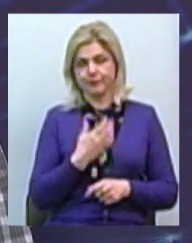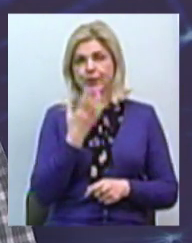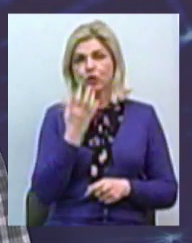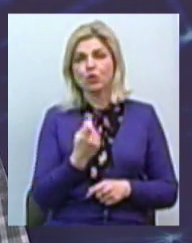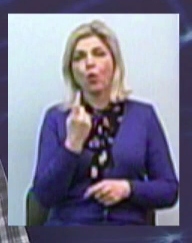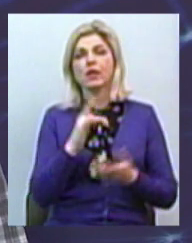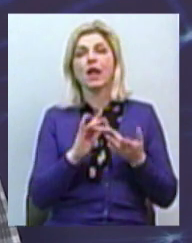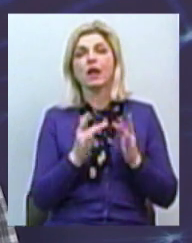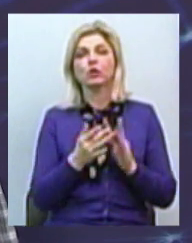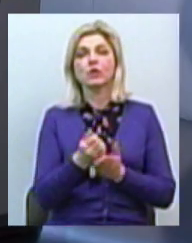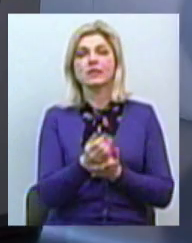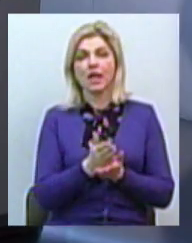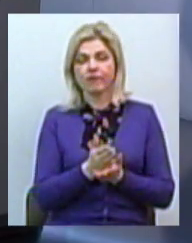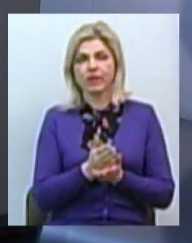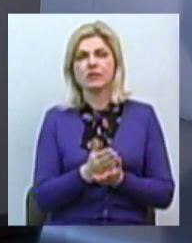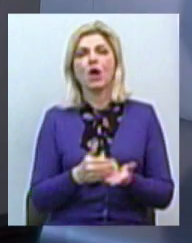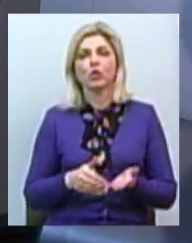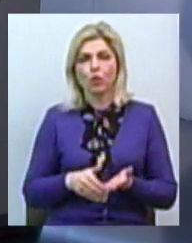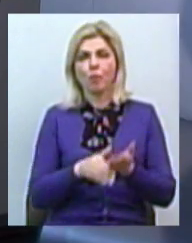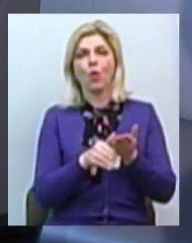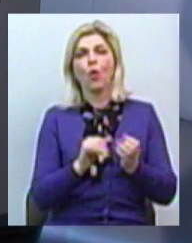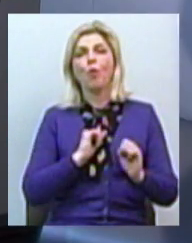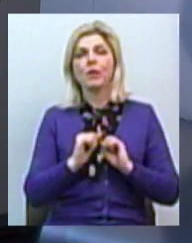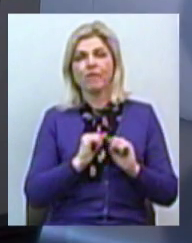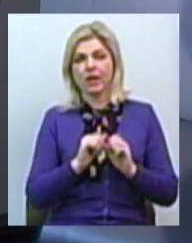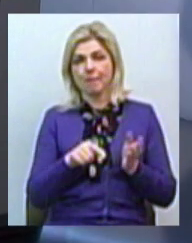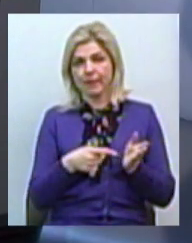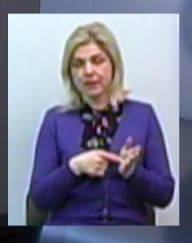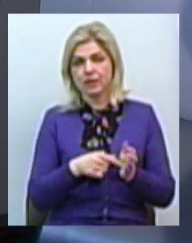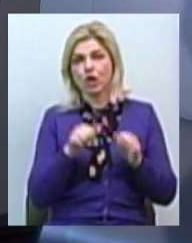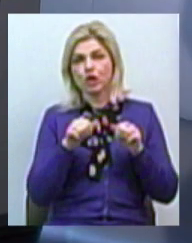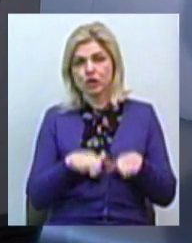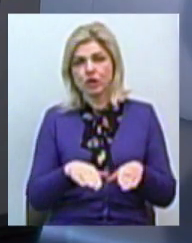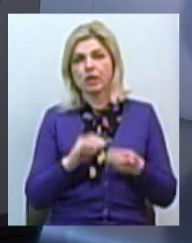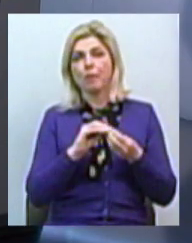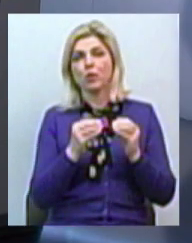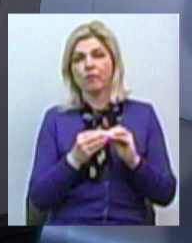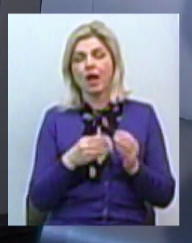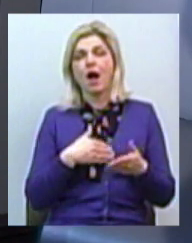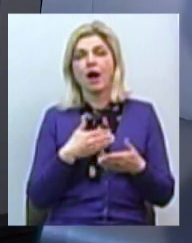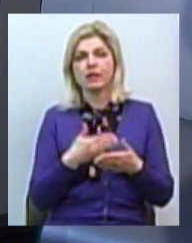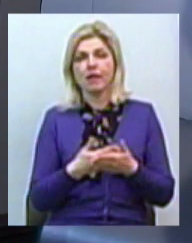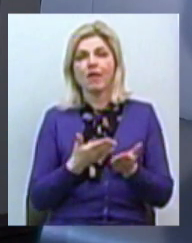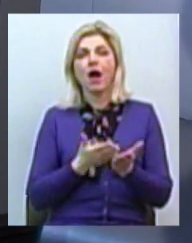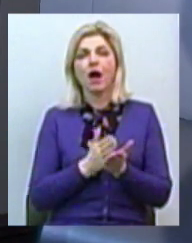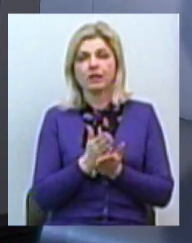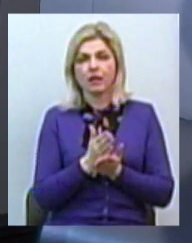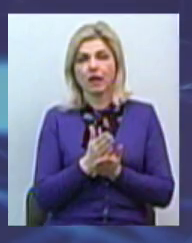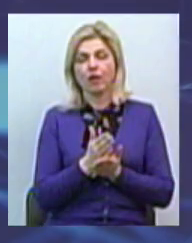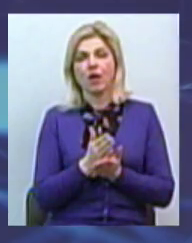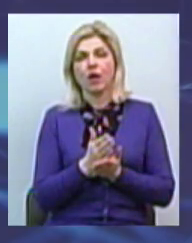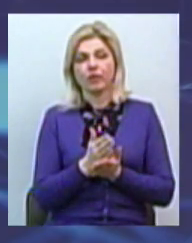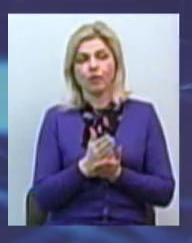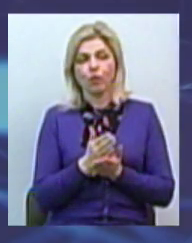сервіс покликаний допомогти в управлінні містом та у вирішенні міських проблем – інтерактивна карта комунікацій